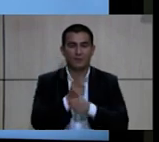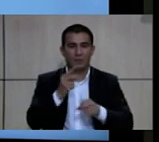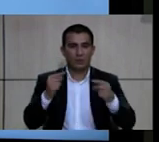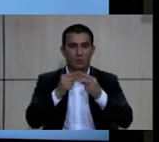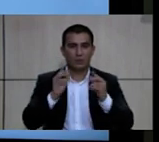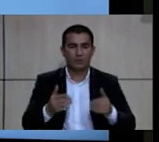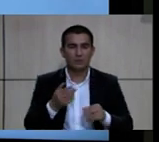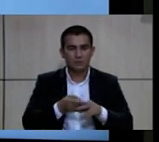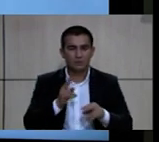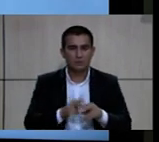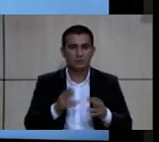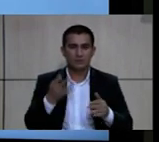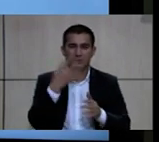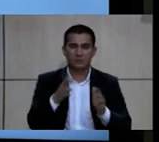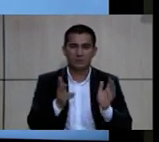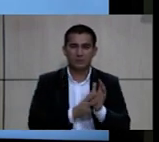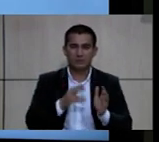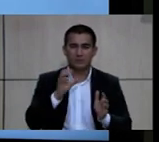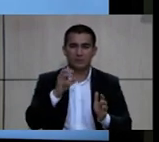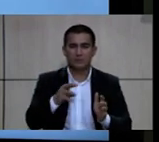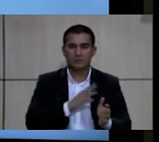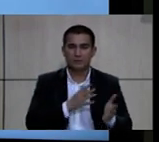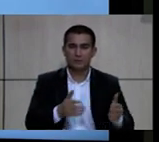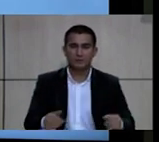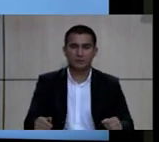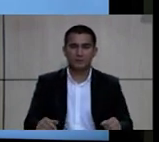teng. Demak, javobimiz 48 sm ekan.